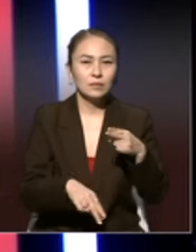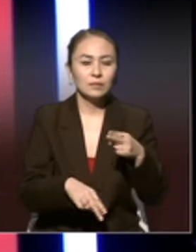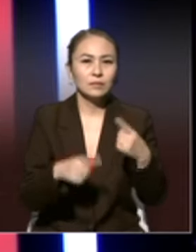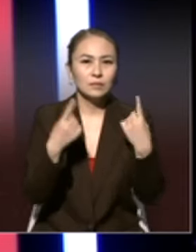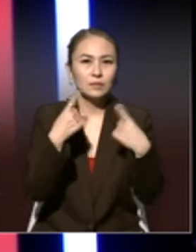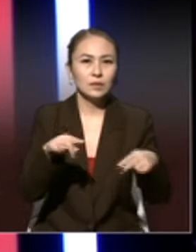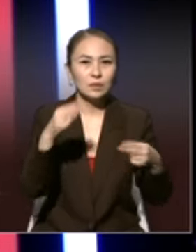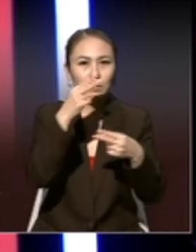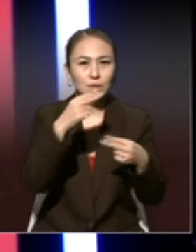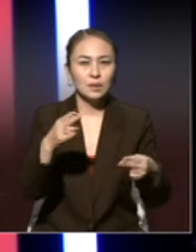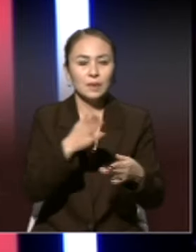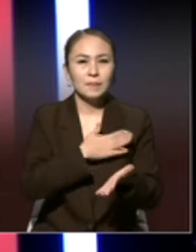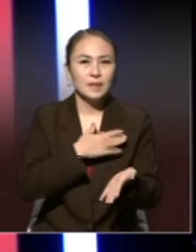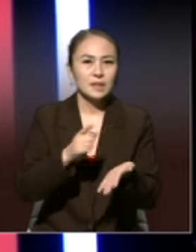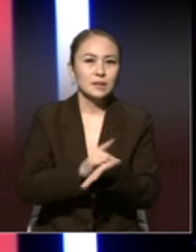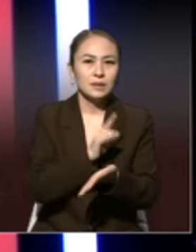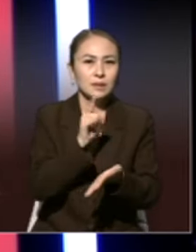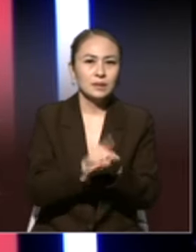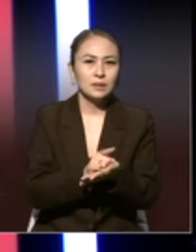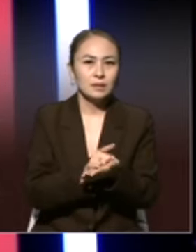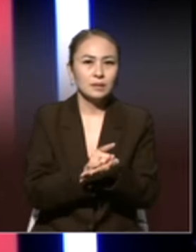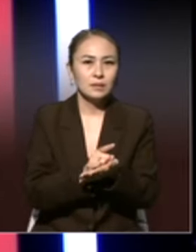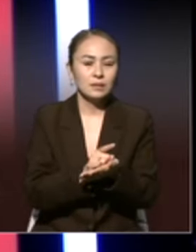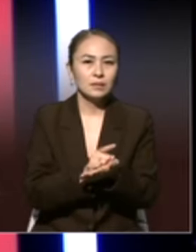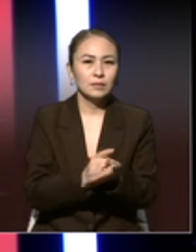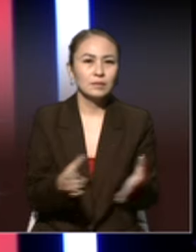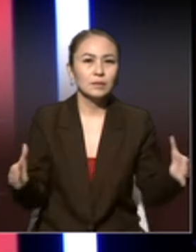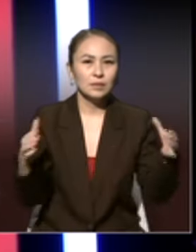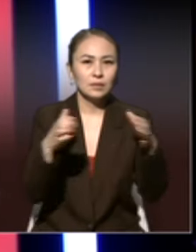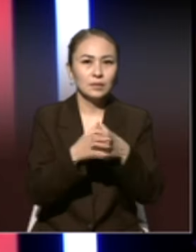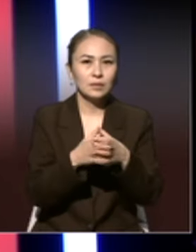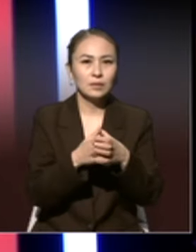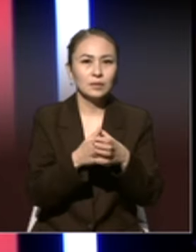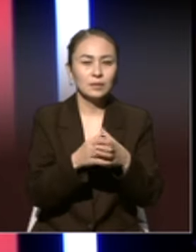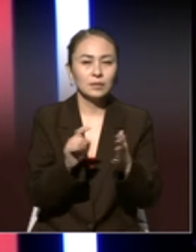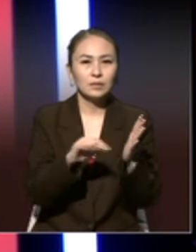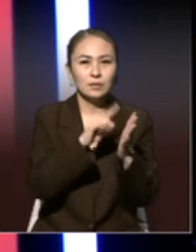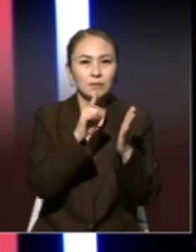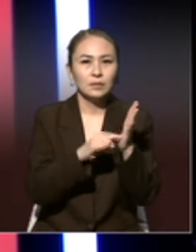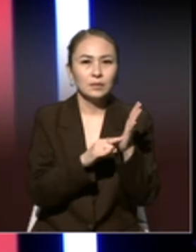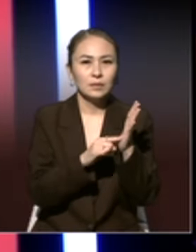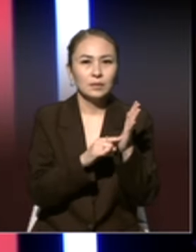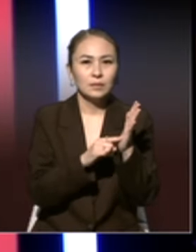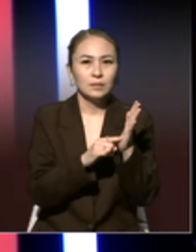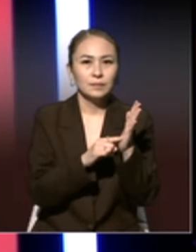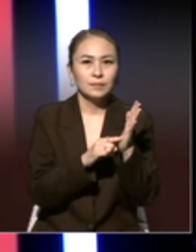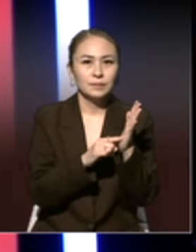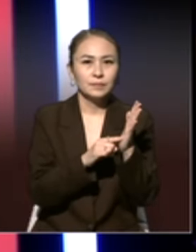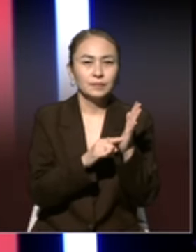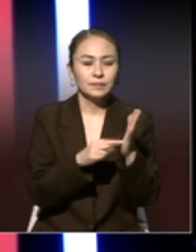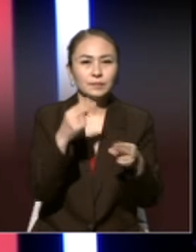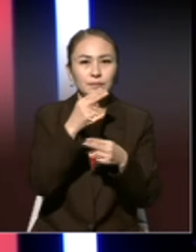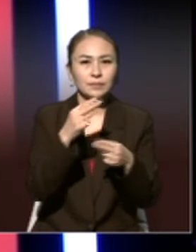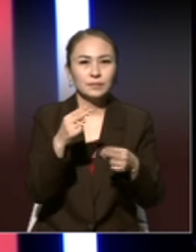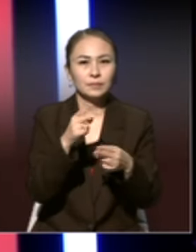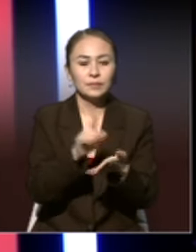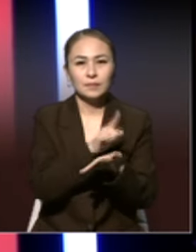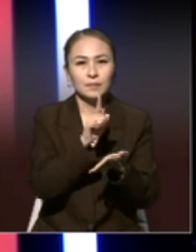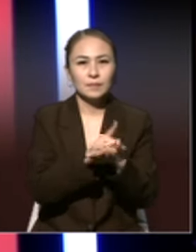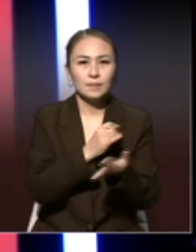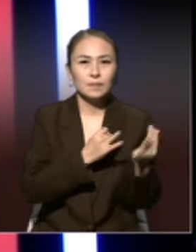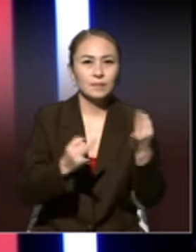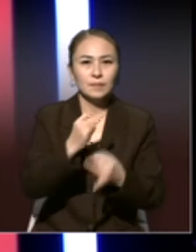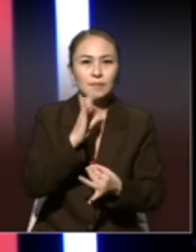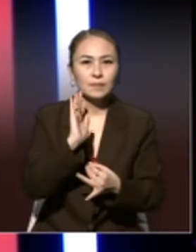басқа тақырып шығар. Біз міндетті түрде сіздердің бастарыңызды қосып, сіз көтерген жаңағы тақырыпты міндетті түрде